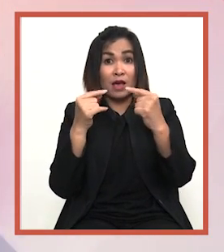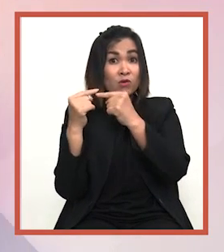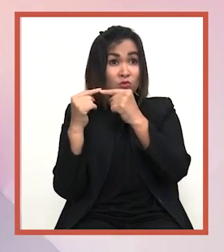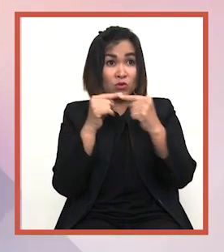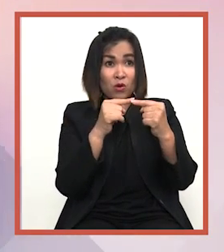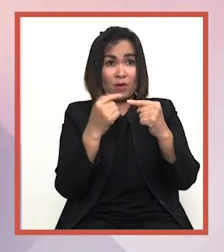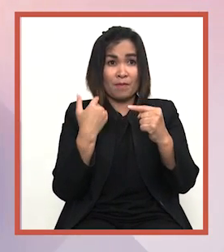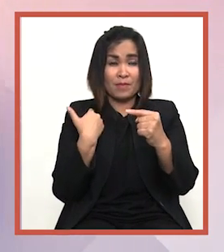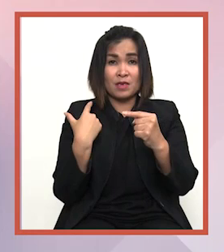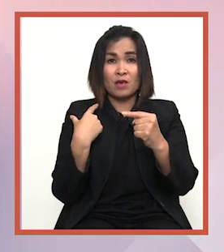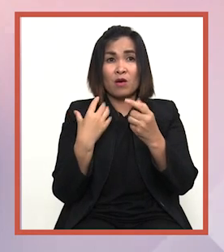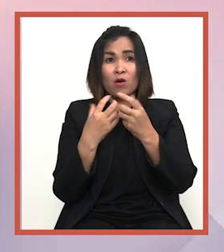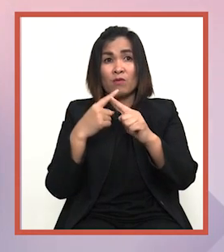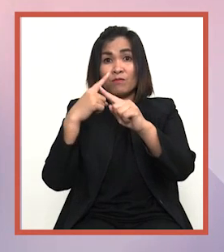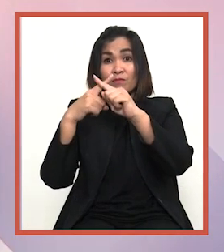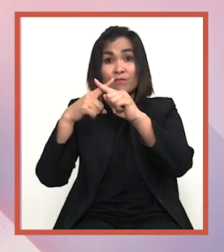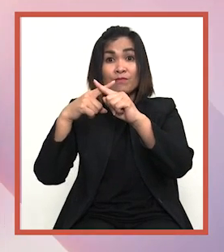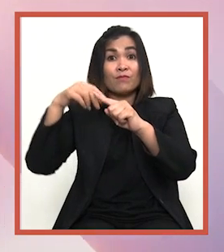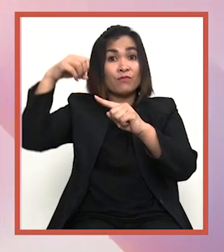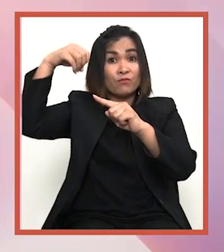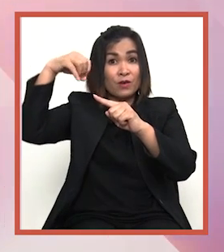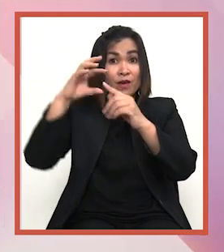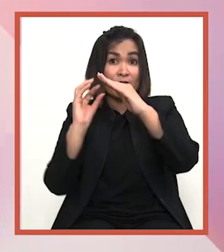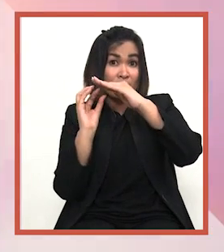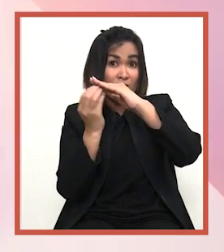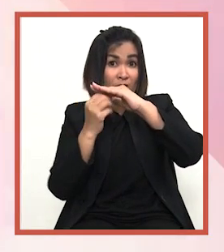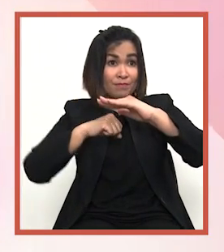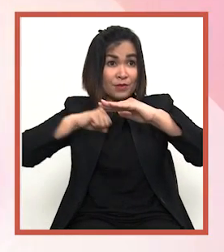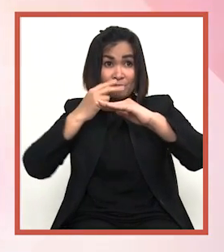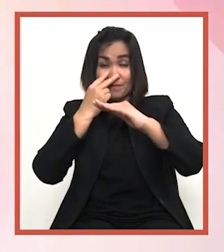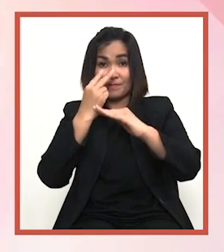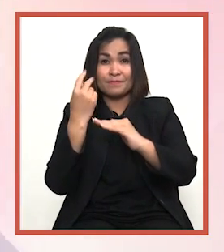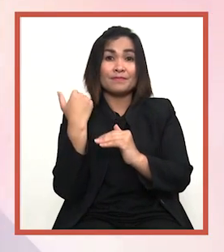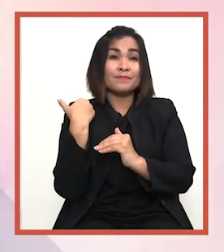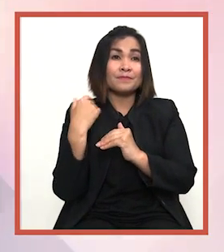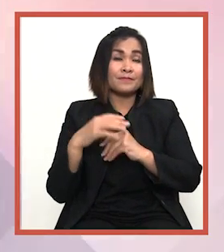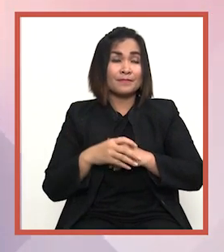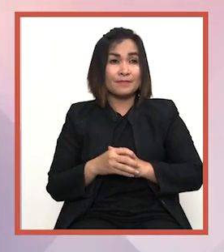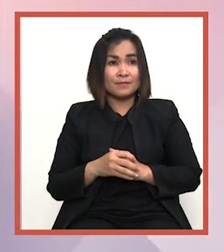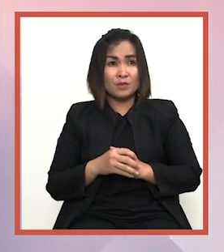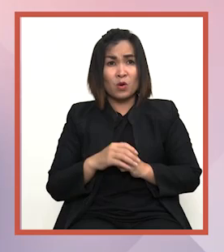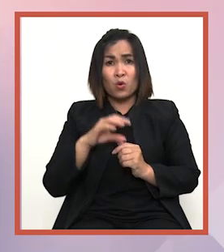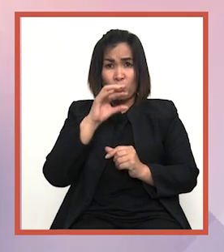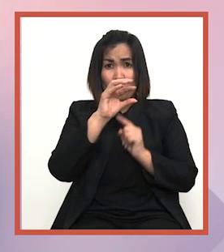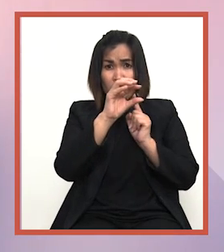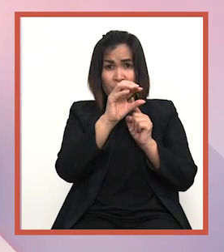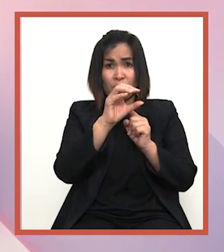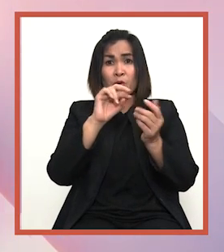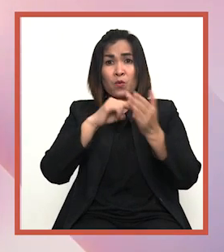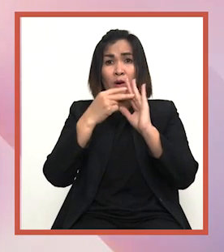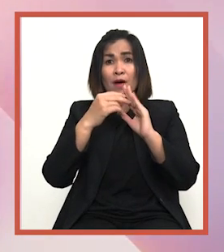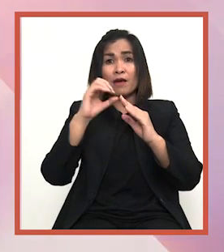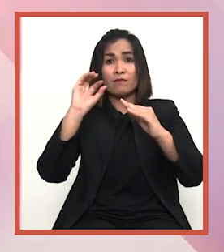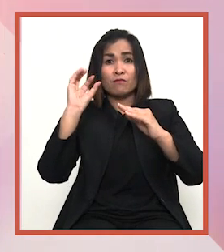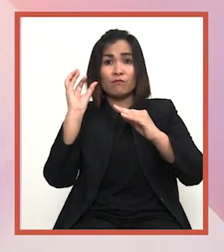หลดนะครับโหลดที่เป็นหลอดไฟฟ้าทางด้านขวามือนะครับสังเกตเห็นไหมครับนะฮะรูปกลมๆนั่นเองนะฮะคือโหลดของเร